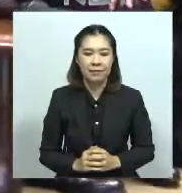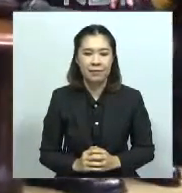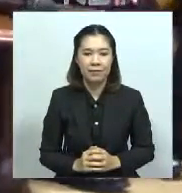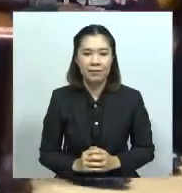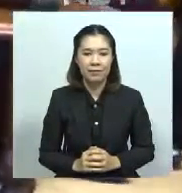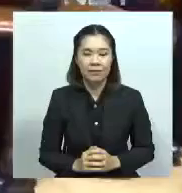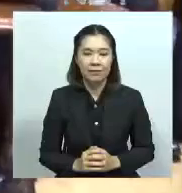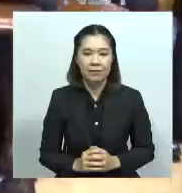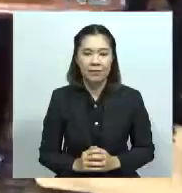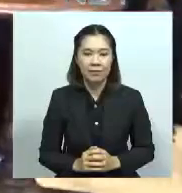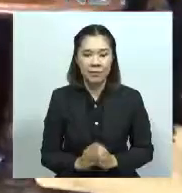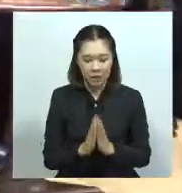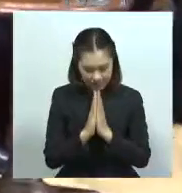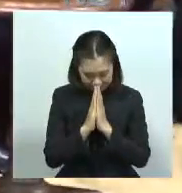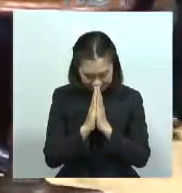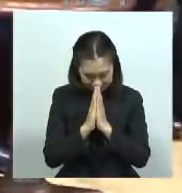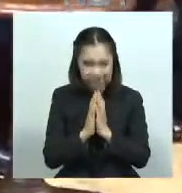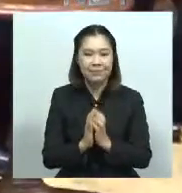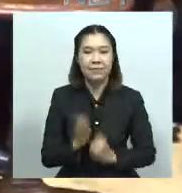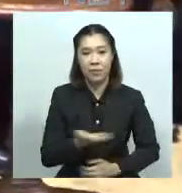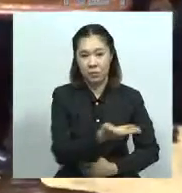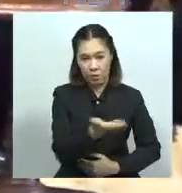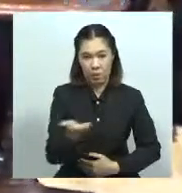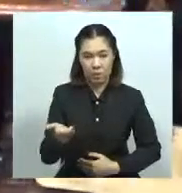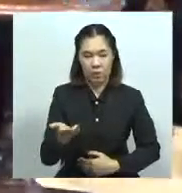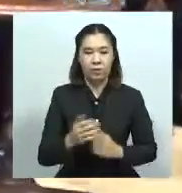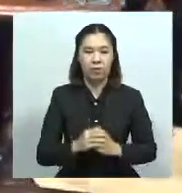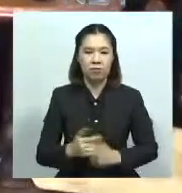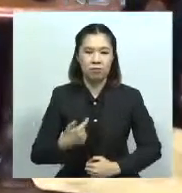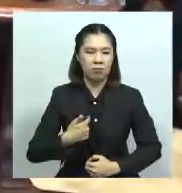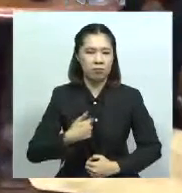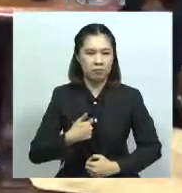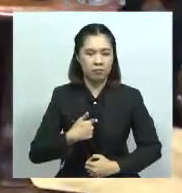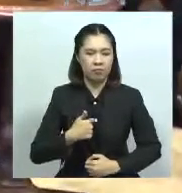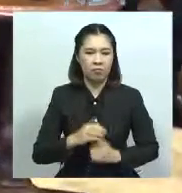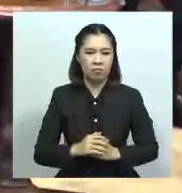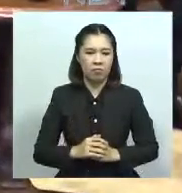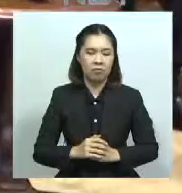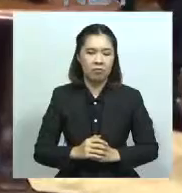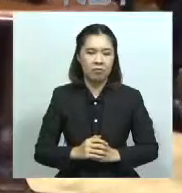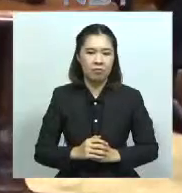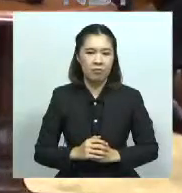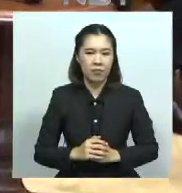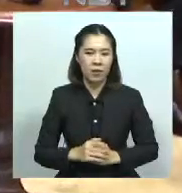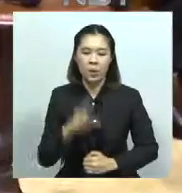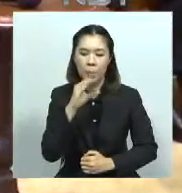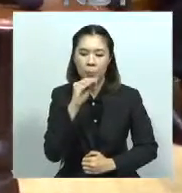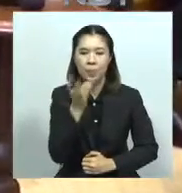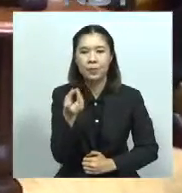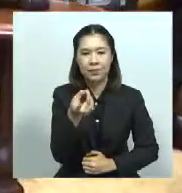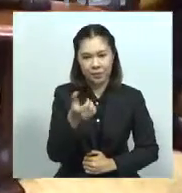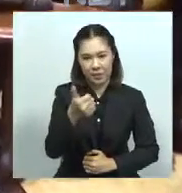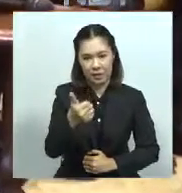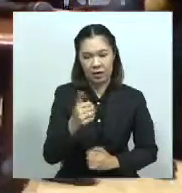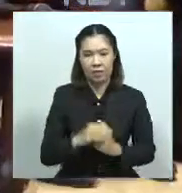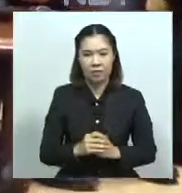ขอบคุณครับสวัสดีครับทุกท่านครับที่จริงก็ไม่มีอะไรที่จะต้องเกริ่นมากนักนะครับก็นอกจากพร